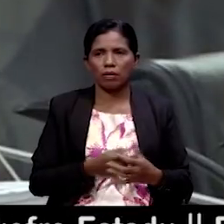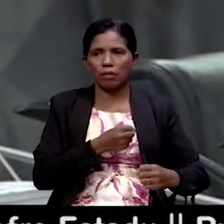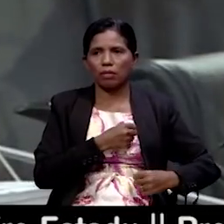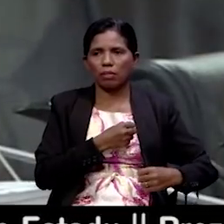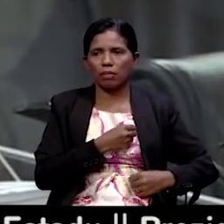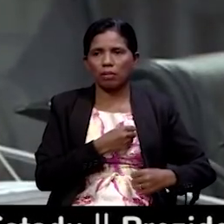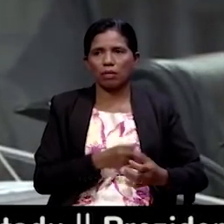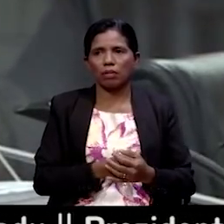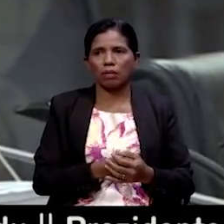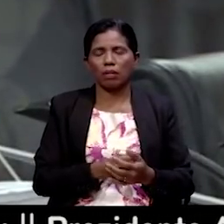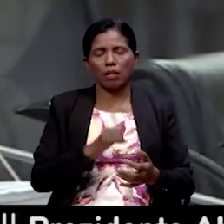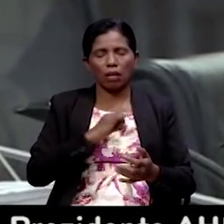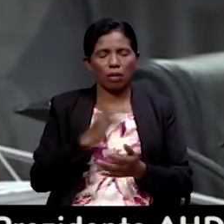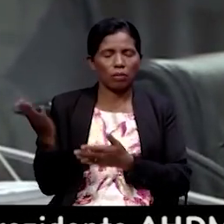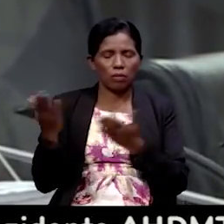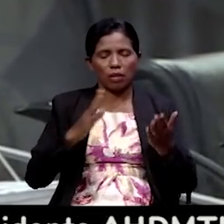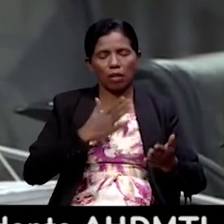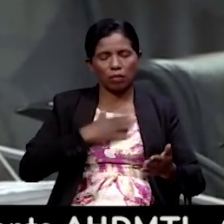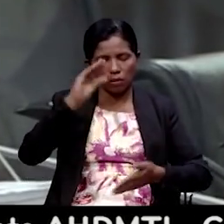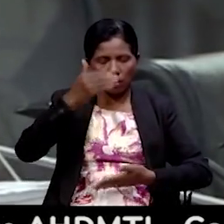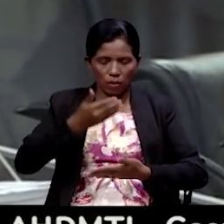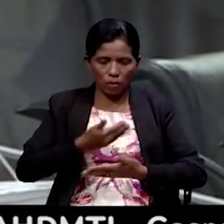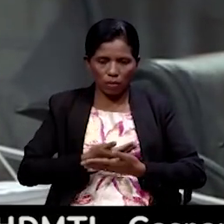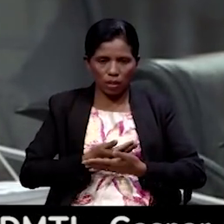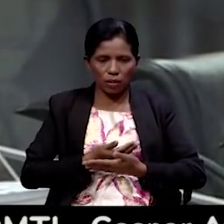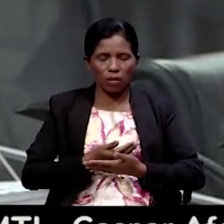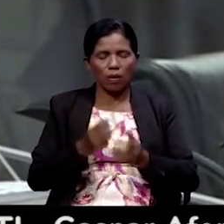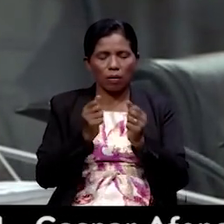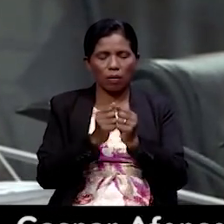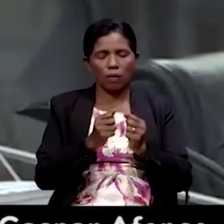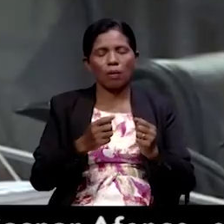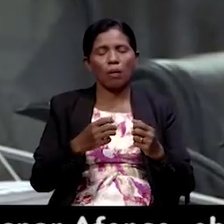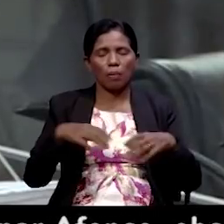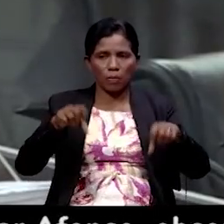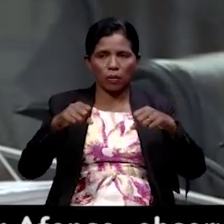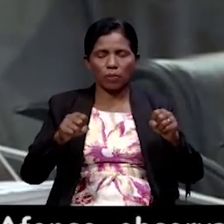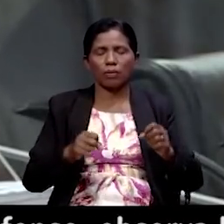le de tau nomang motor ne hau nia experience vida rasik i hau